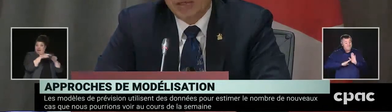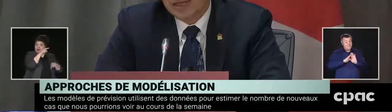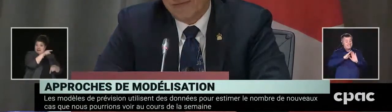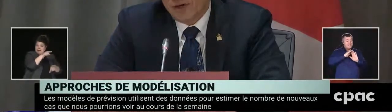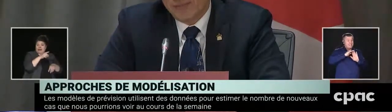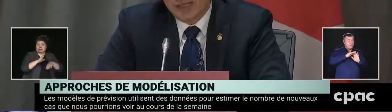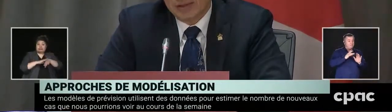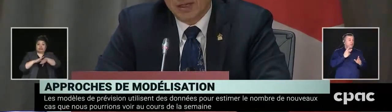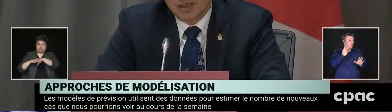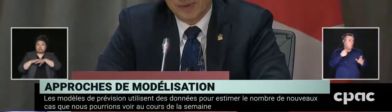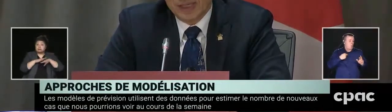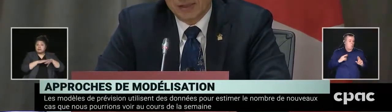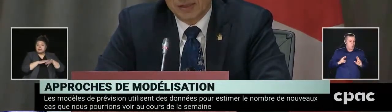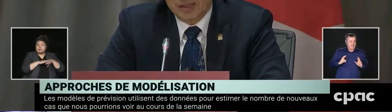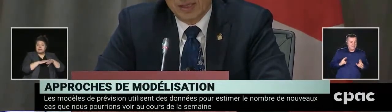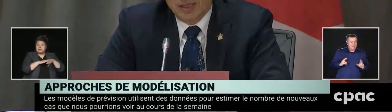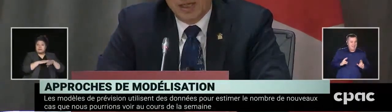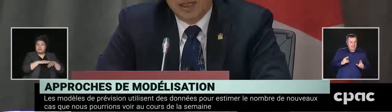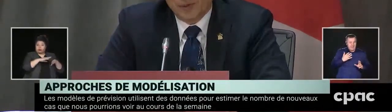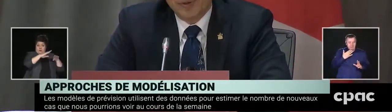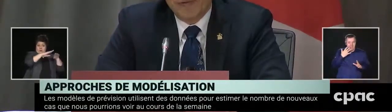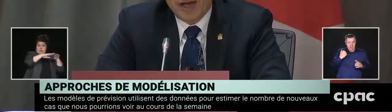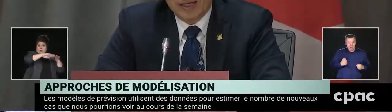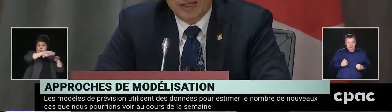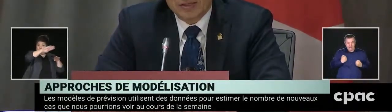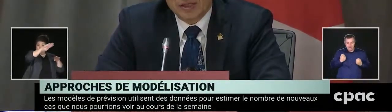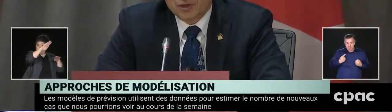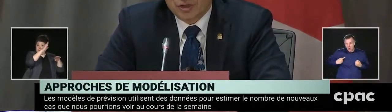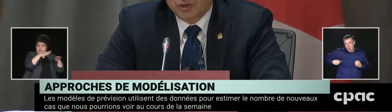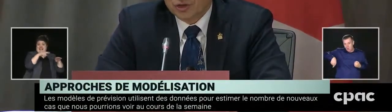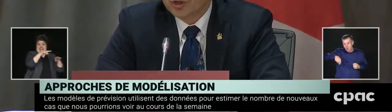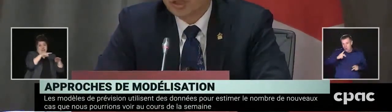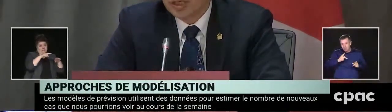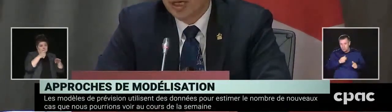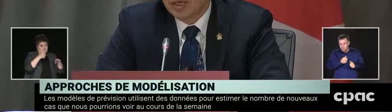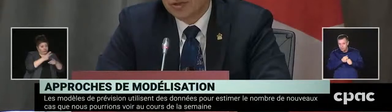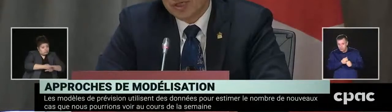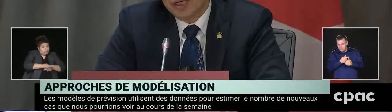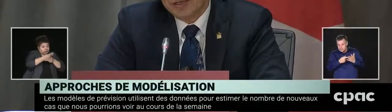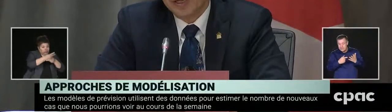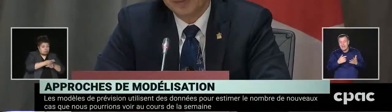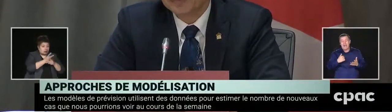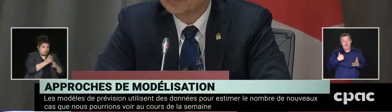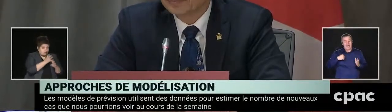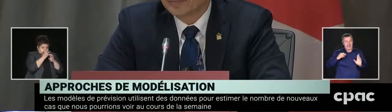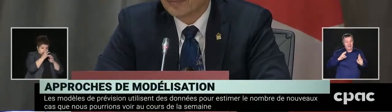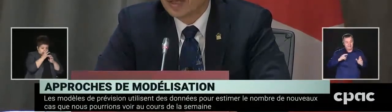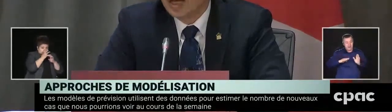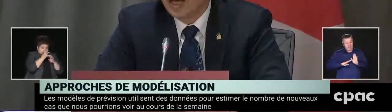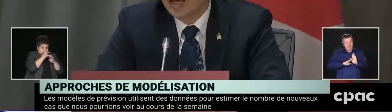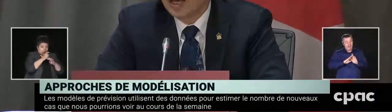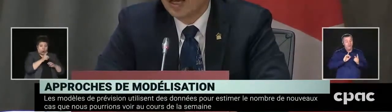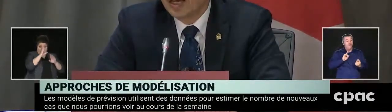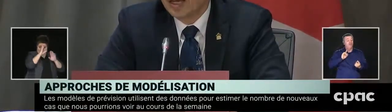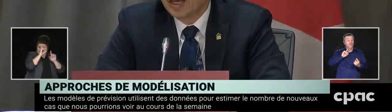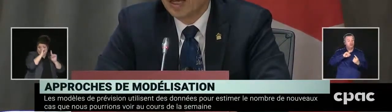nos meilleurs efforts maintenant que peut-être la première vague, c'est jusqu'à l'été.